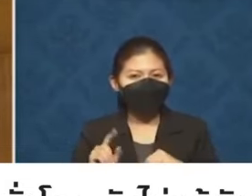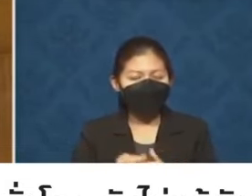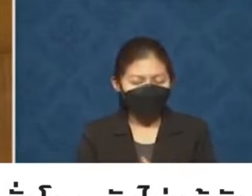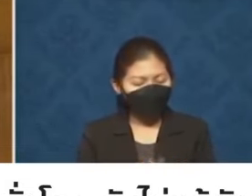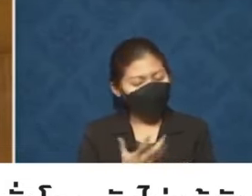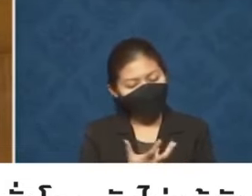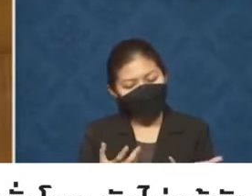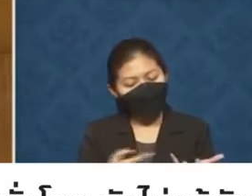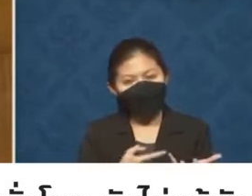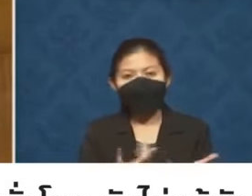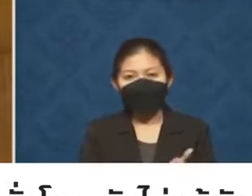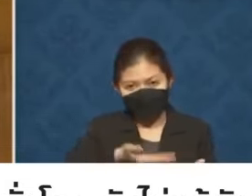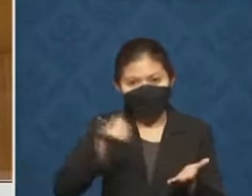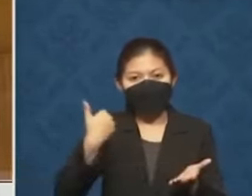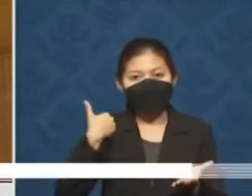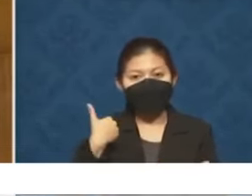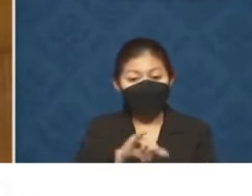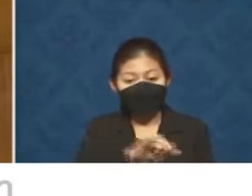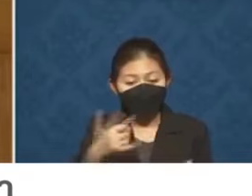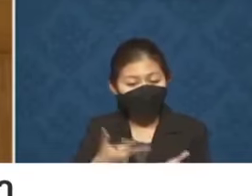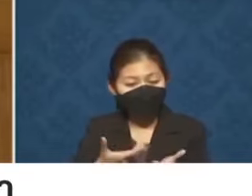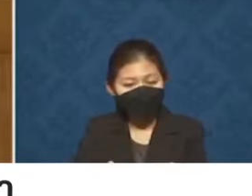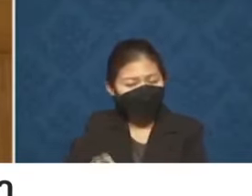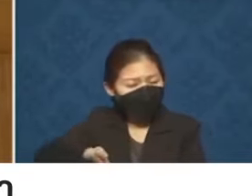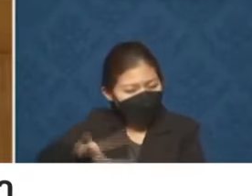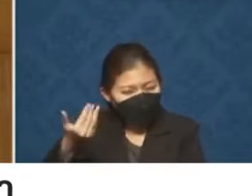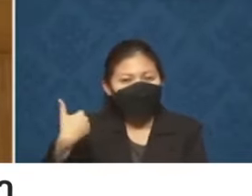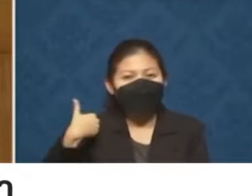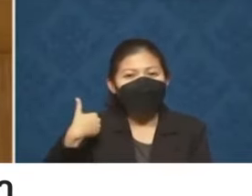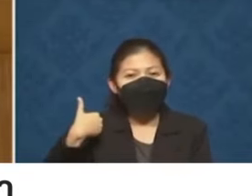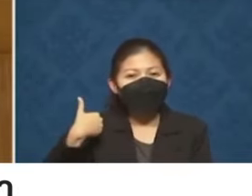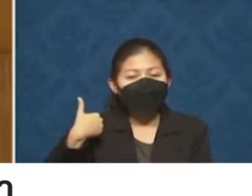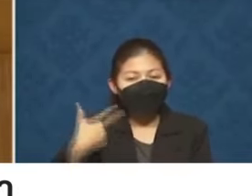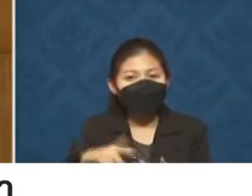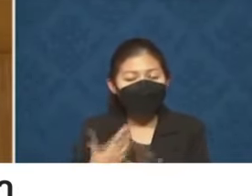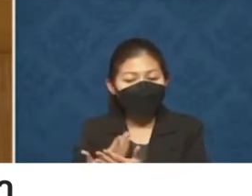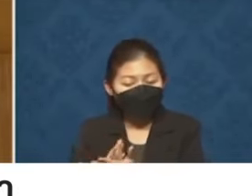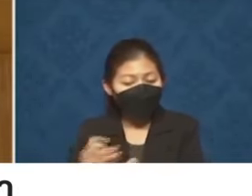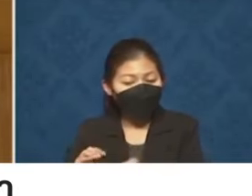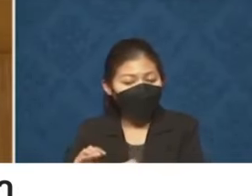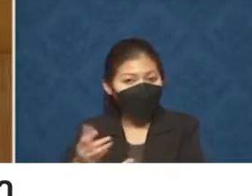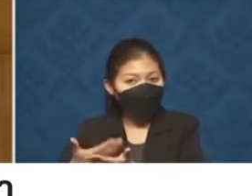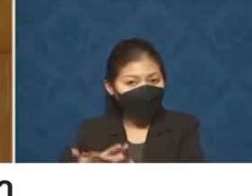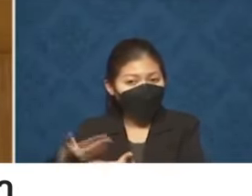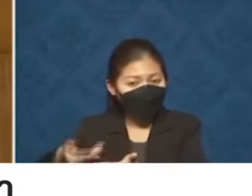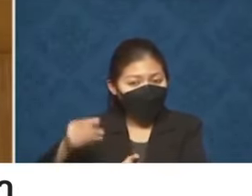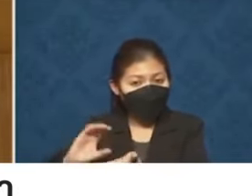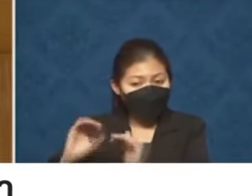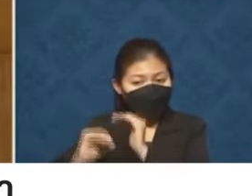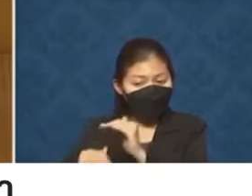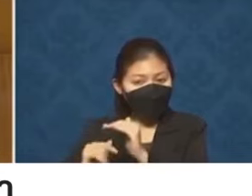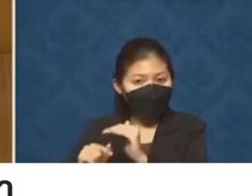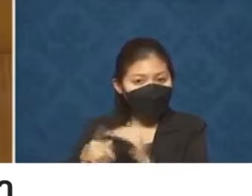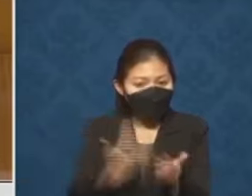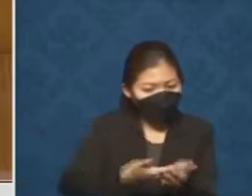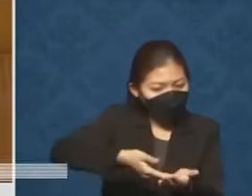ขึ้นนะครับบางอย่างแพงมากเกินไปมากกว่าต้นทุนที่ควรจะเป็นนะ